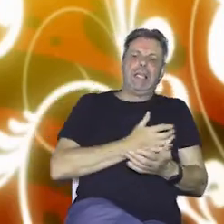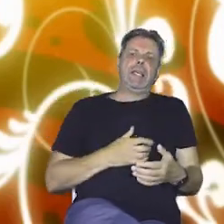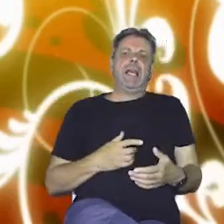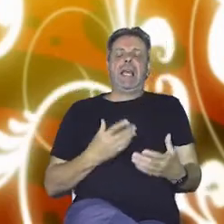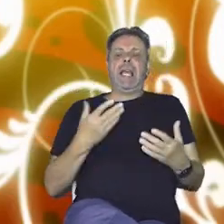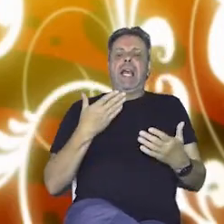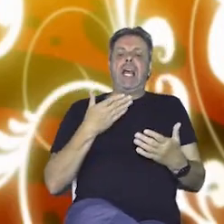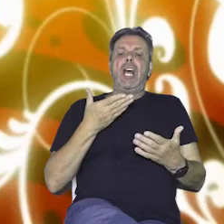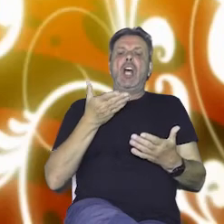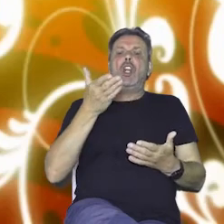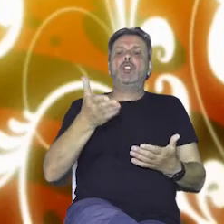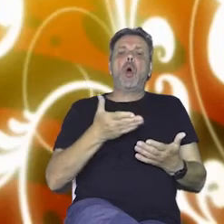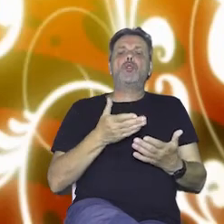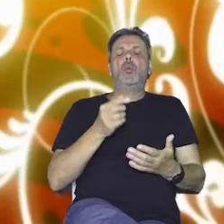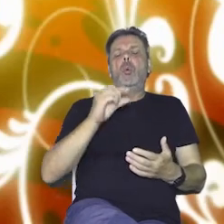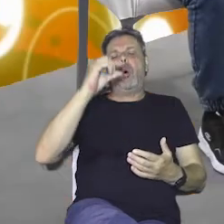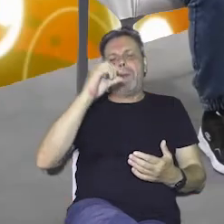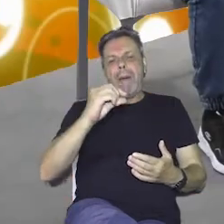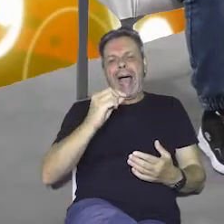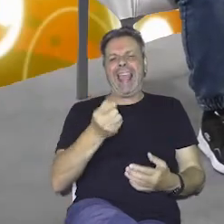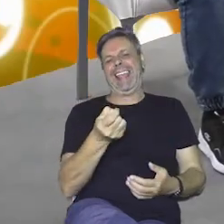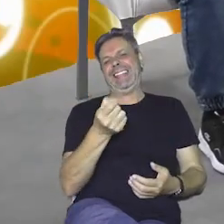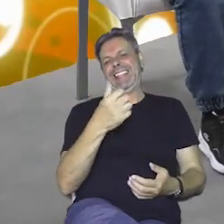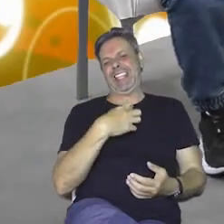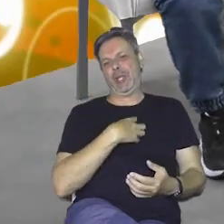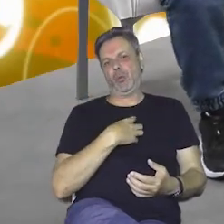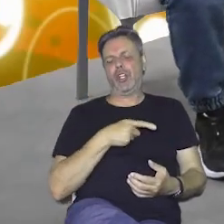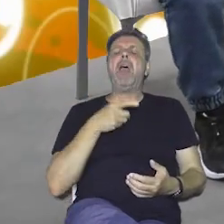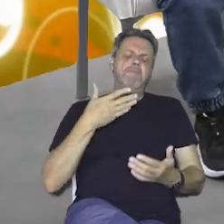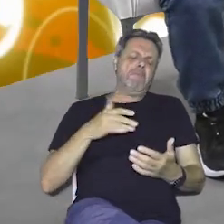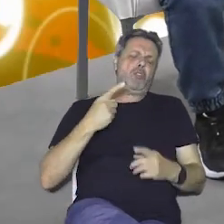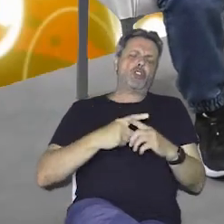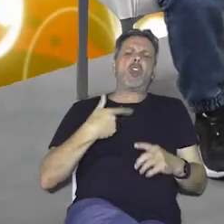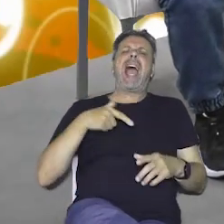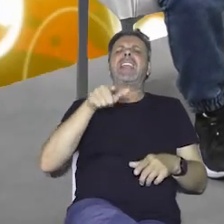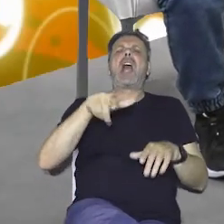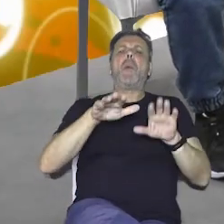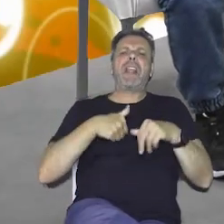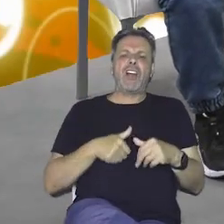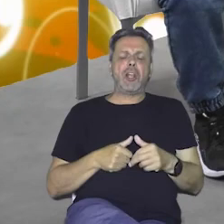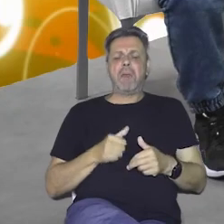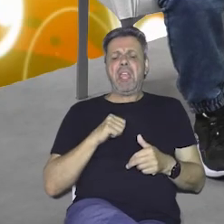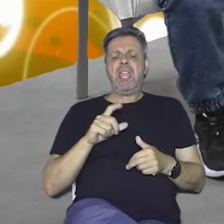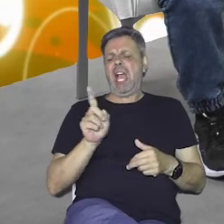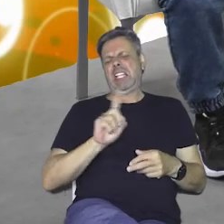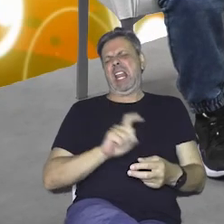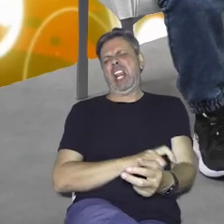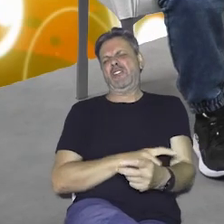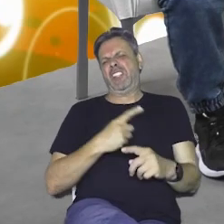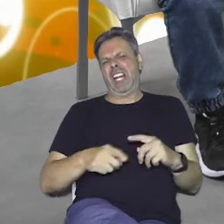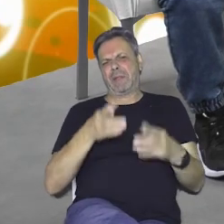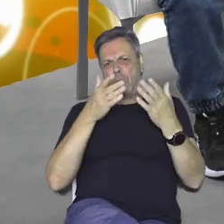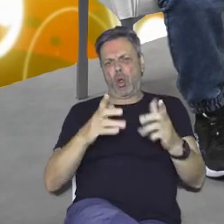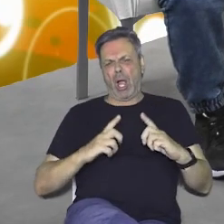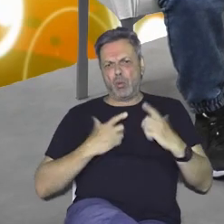nisu, to su male, sitne duše. To su sitne duše, da. Ja i tako prihvaćam i više se uopće ne živciram zbog toga. Točno. U